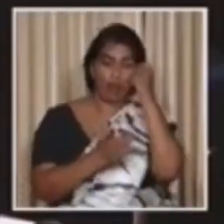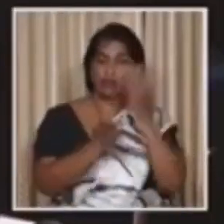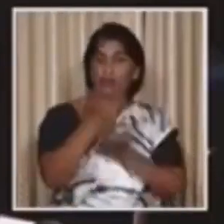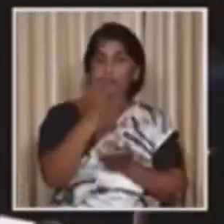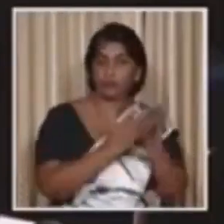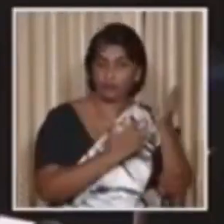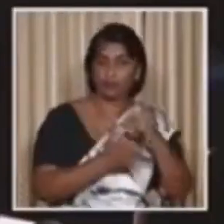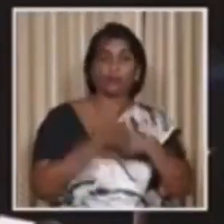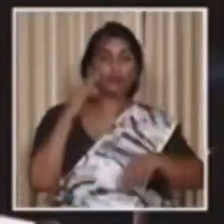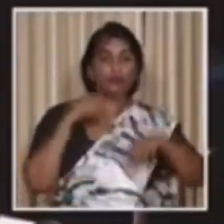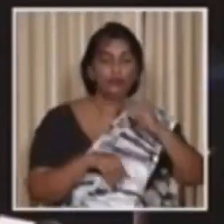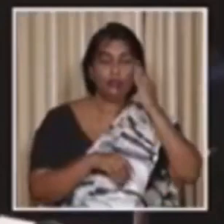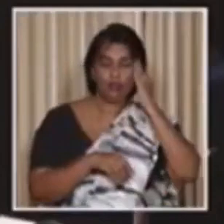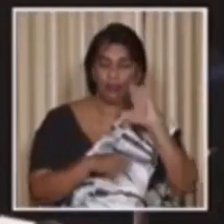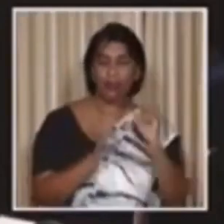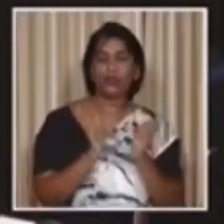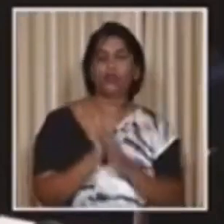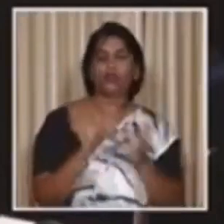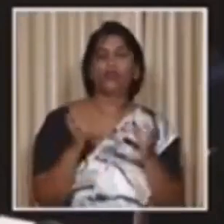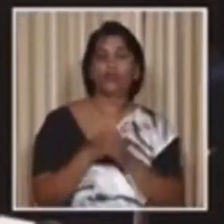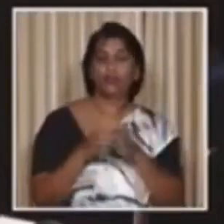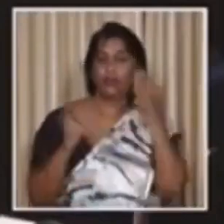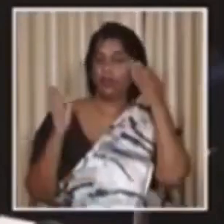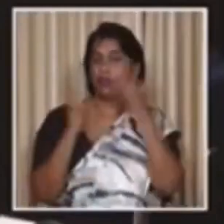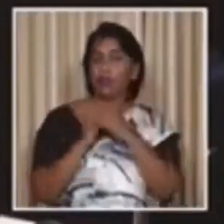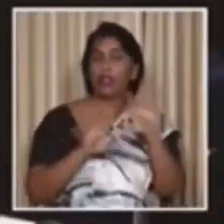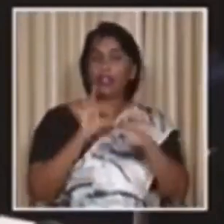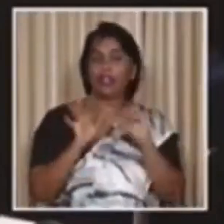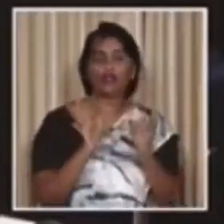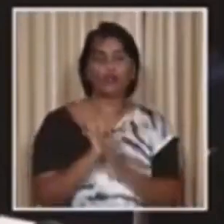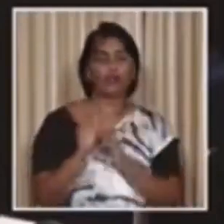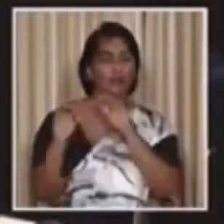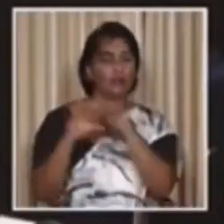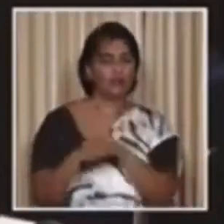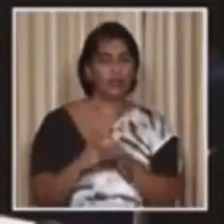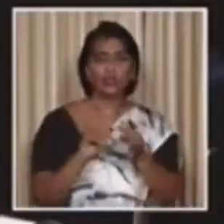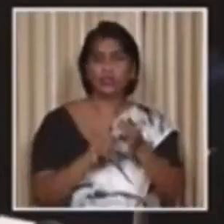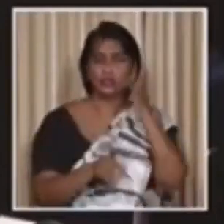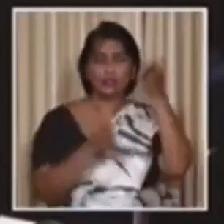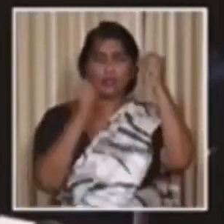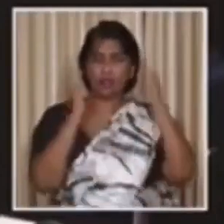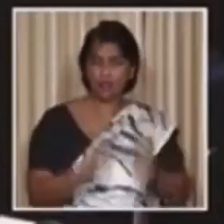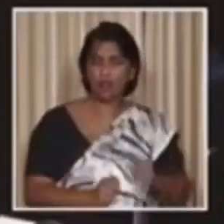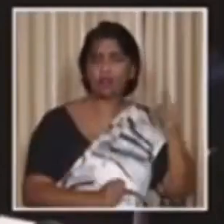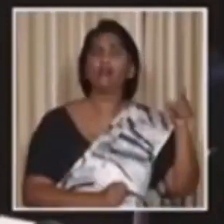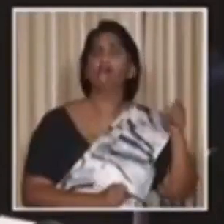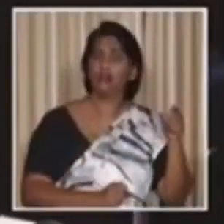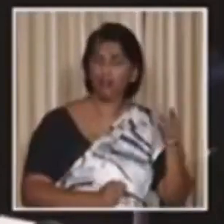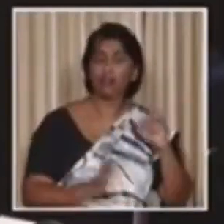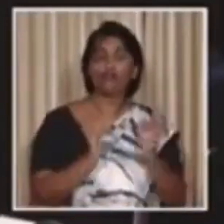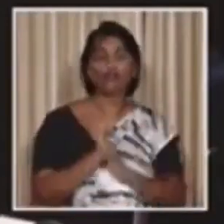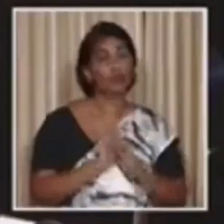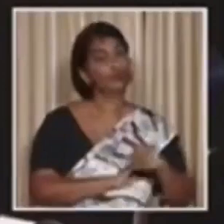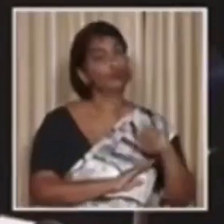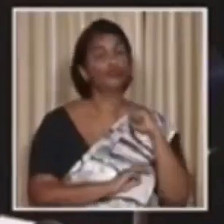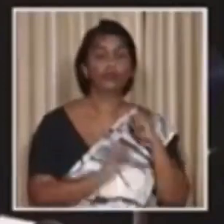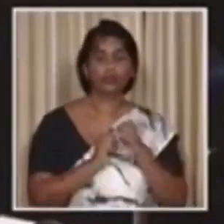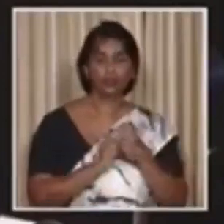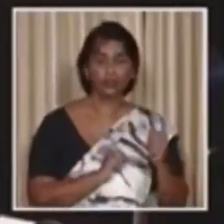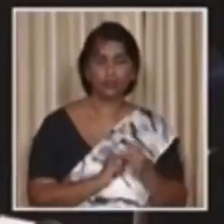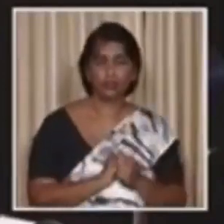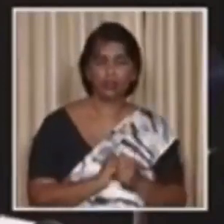දෙනවා. මැතිවරණ ස්වාධීන මැතිවරණ කොමිස සභාව පිළිබඳ තේරින් කාර සභාවක් දාන්න. ජනාධිපති මේ පුටිය වාඩි වෙලා කියනවා කොමිසම් සභාව ශක්තිමත් කරන්න